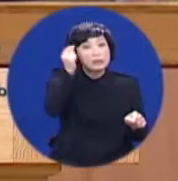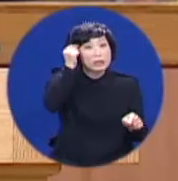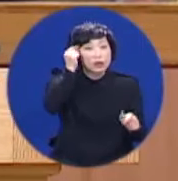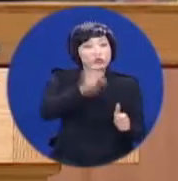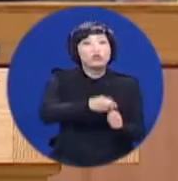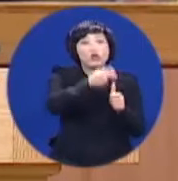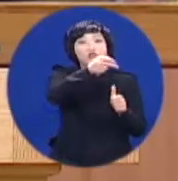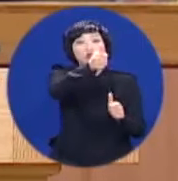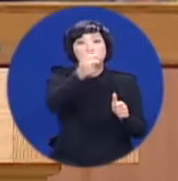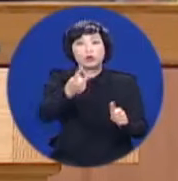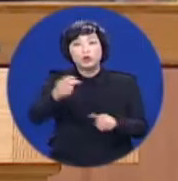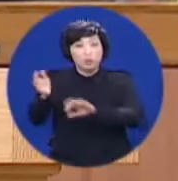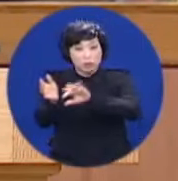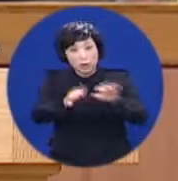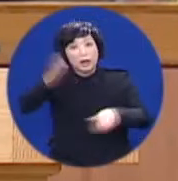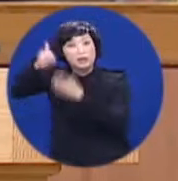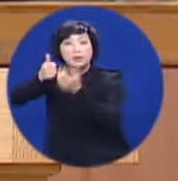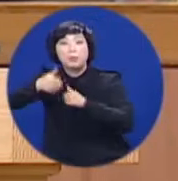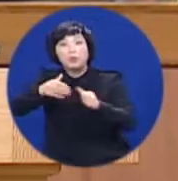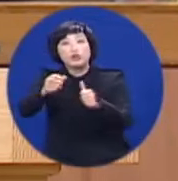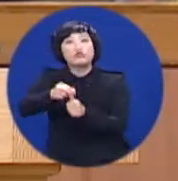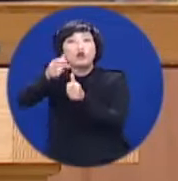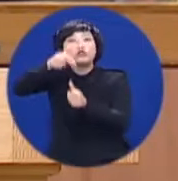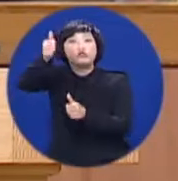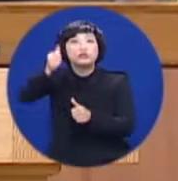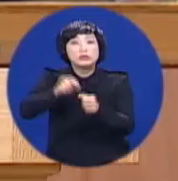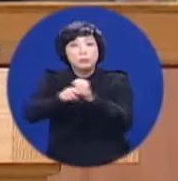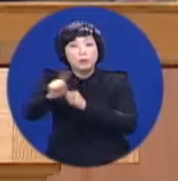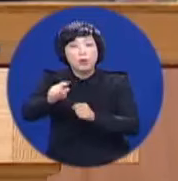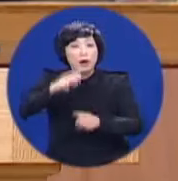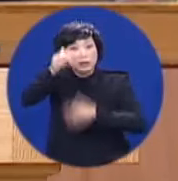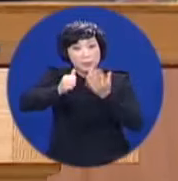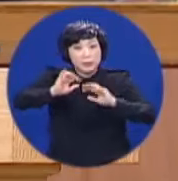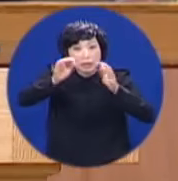내 백성을 죄에서 구원할 자이십니다.